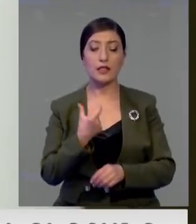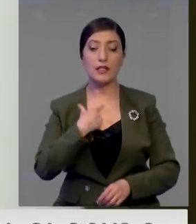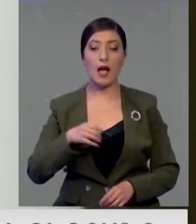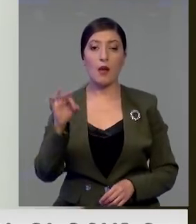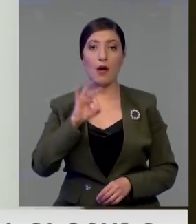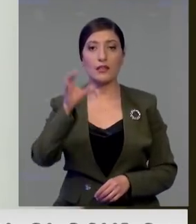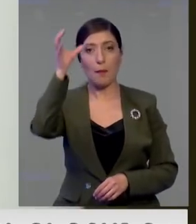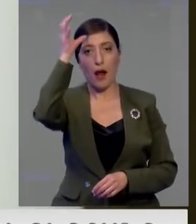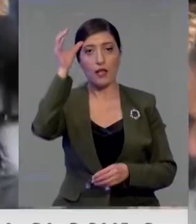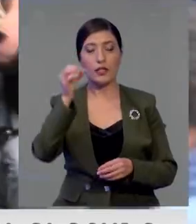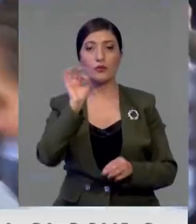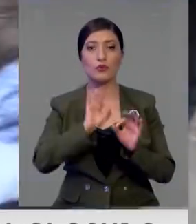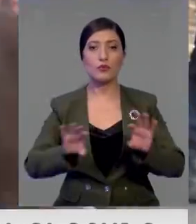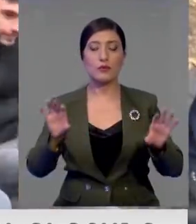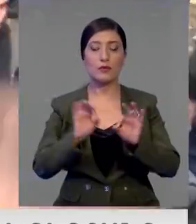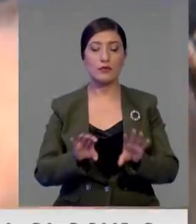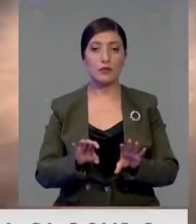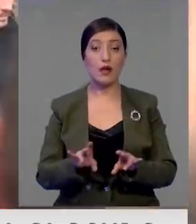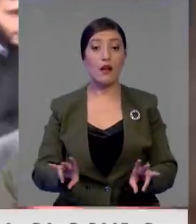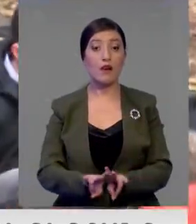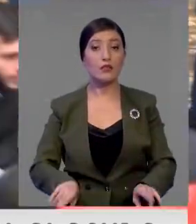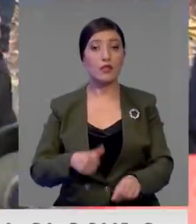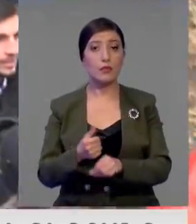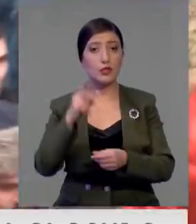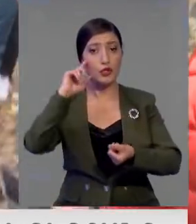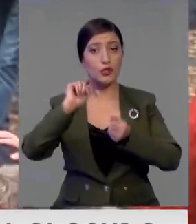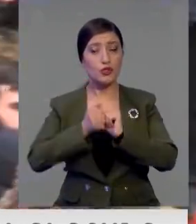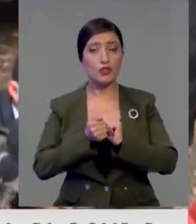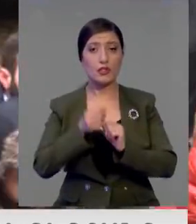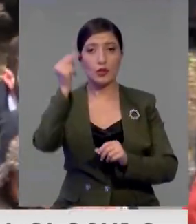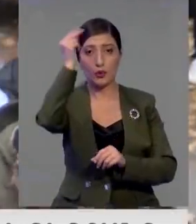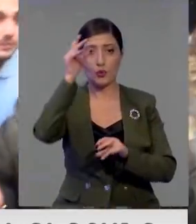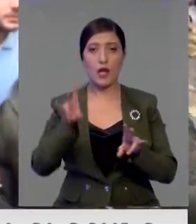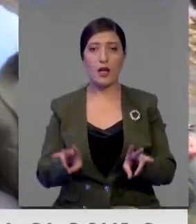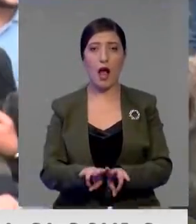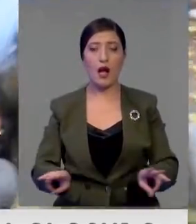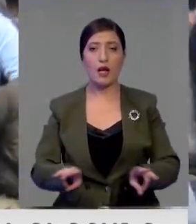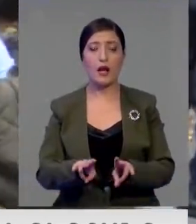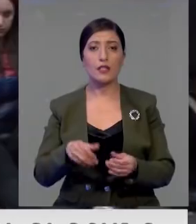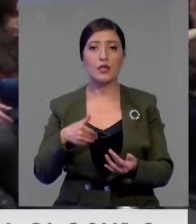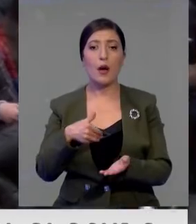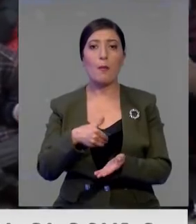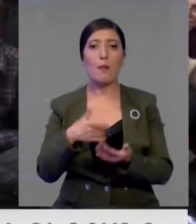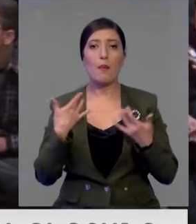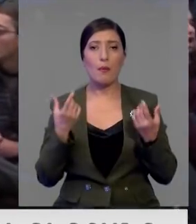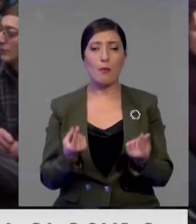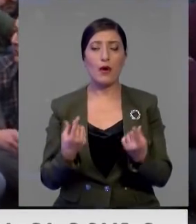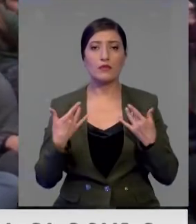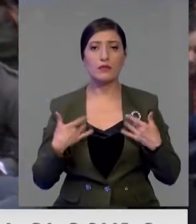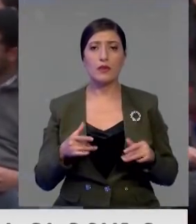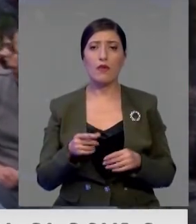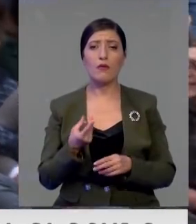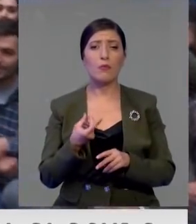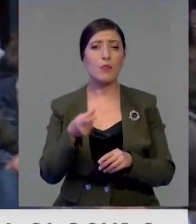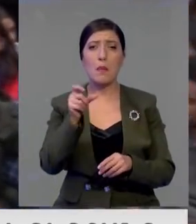բանաստեղծություն արտասանես։ Ու այստեղ Փաշինյանը հիշեց նախարար Արայիկ Հարությունյանի հրաժարականը պահանջողներին։ Ոչ մեկ հարց չի տալիս, ինչի